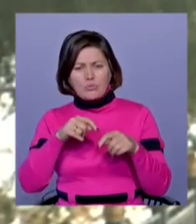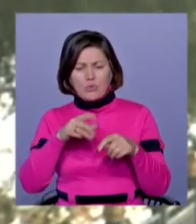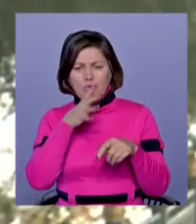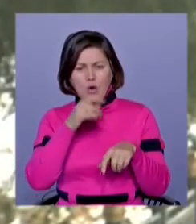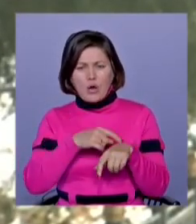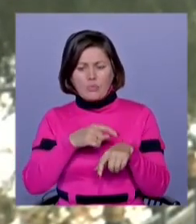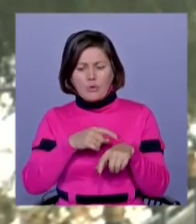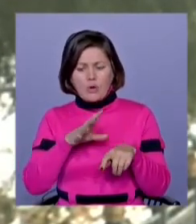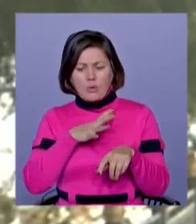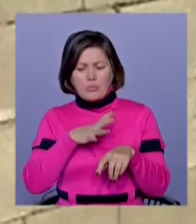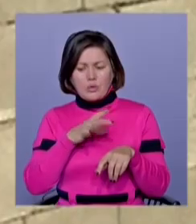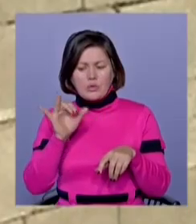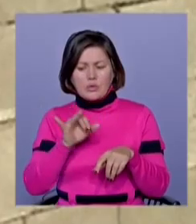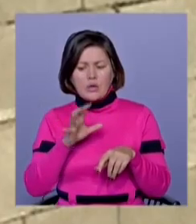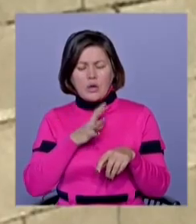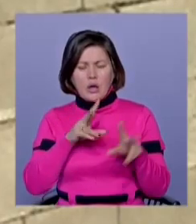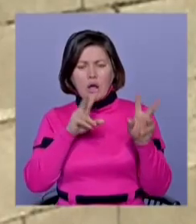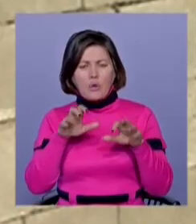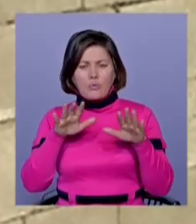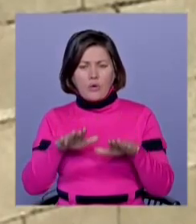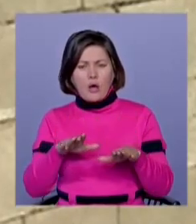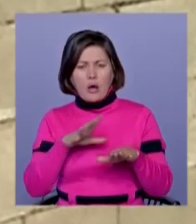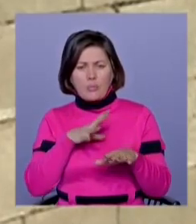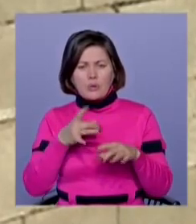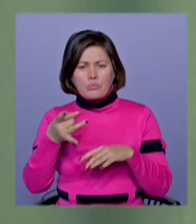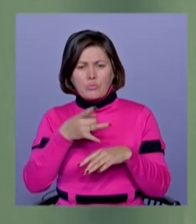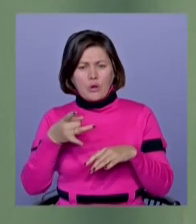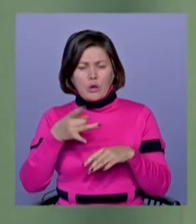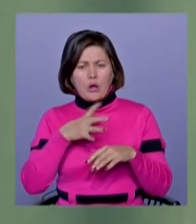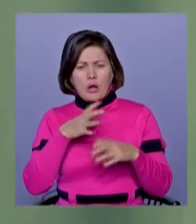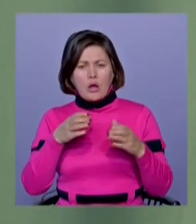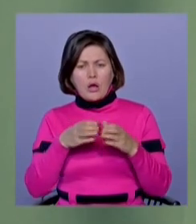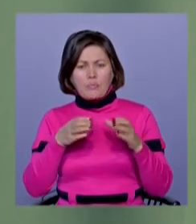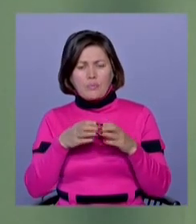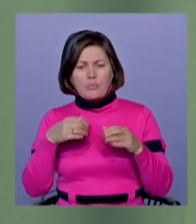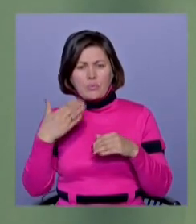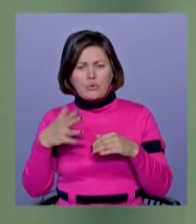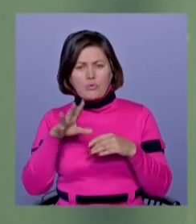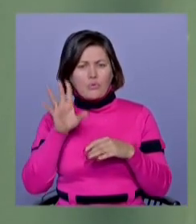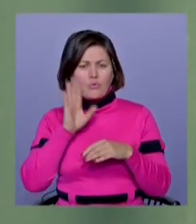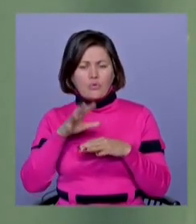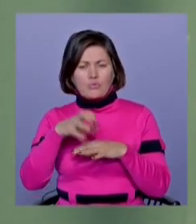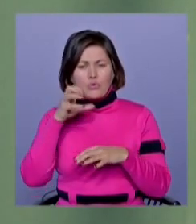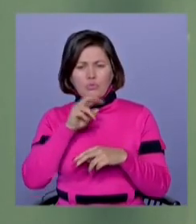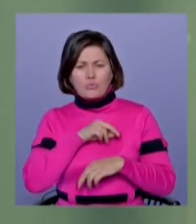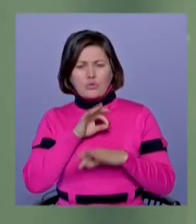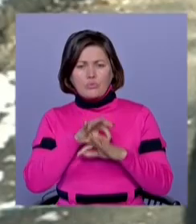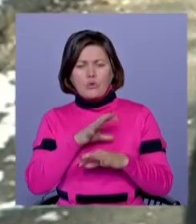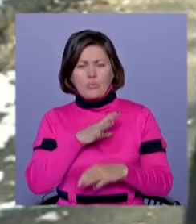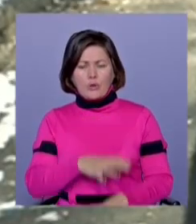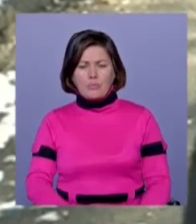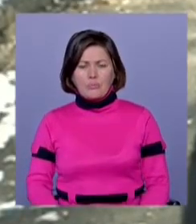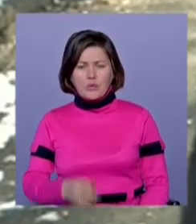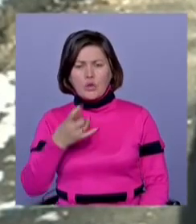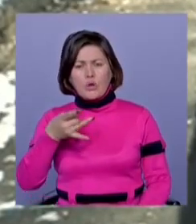мезгілі кезінде аталған орында аудан мердігер ұйымдар тарапынан сорғызу жұмыстары уақытылы жүргізіледі. Үйде